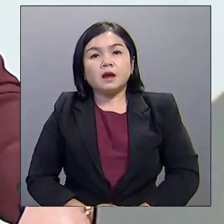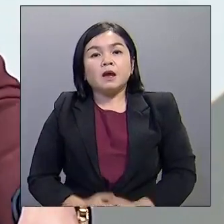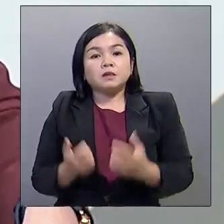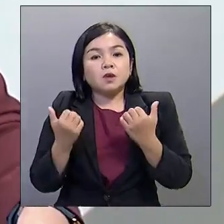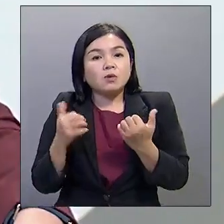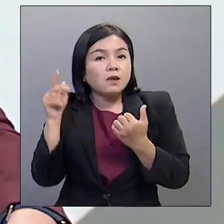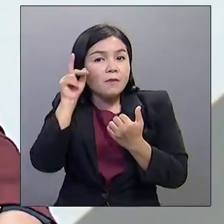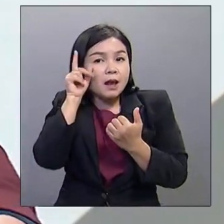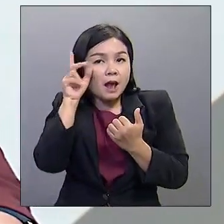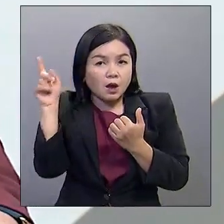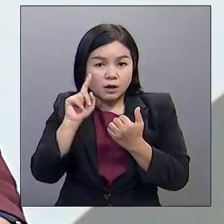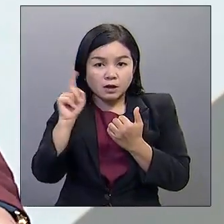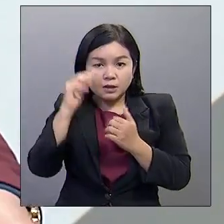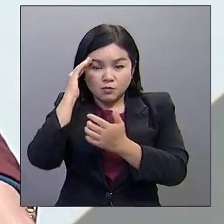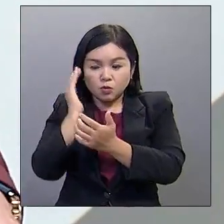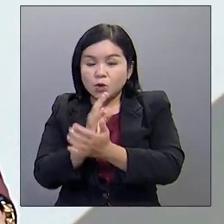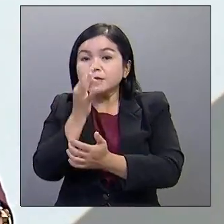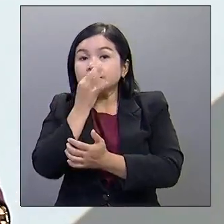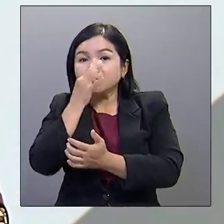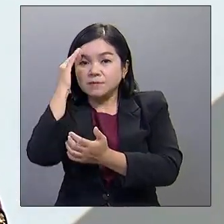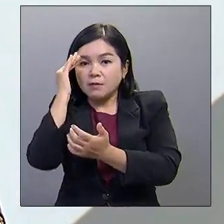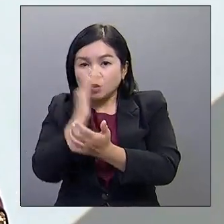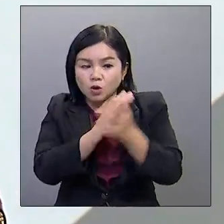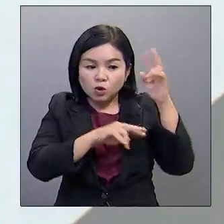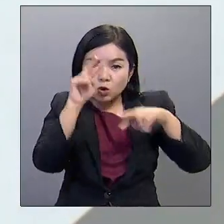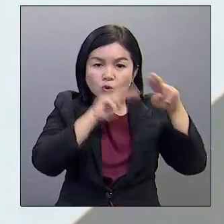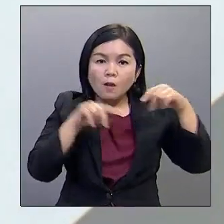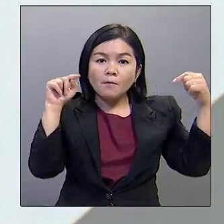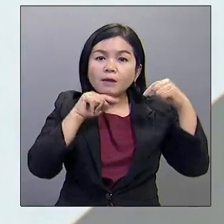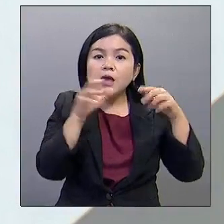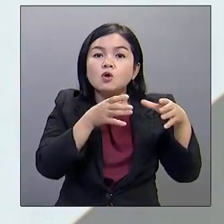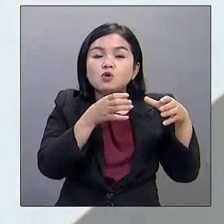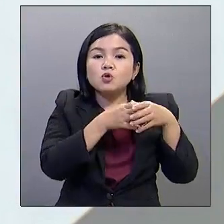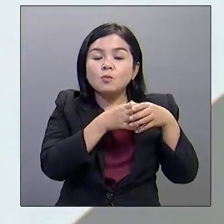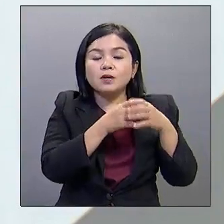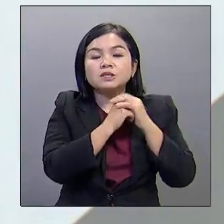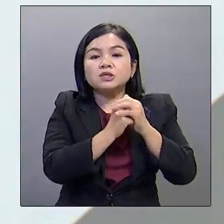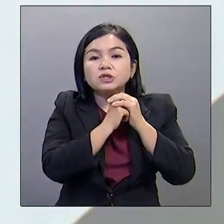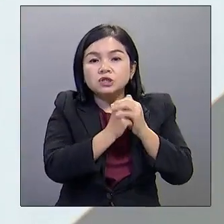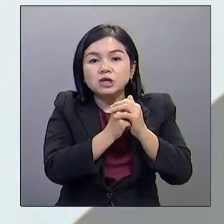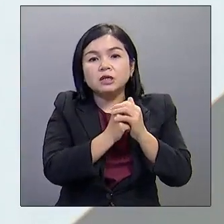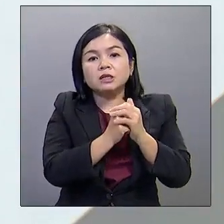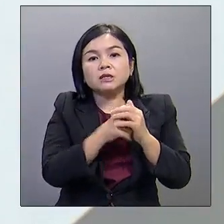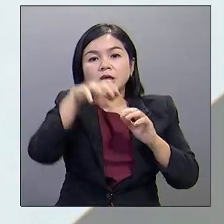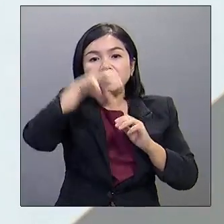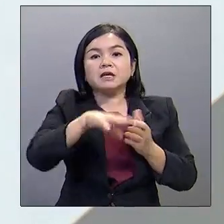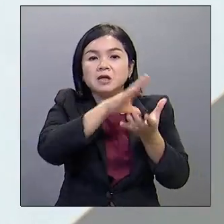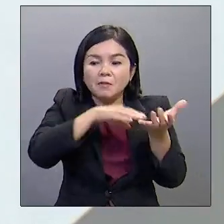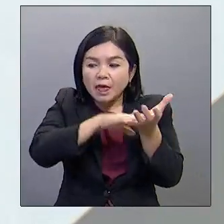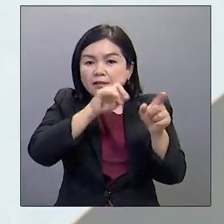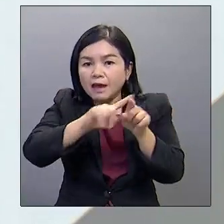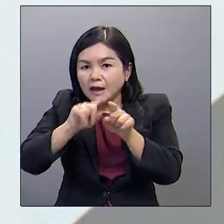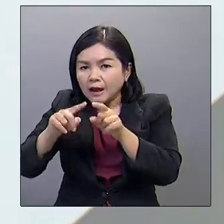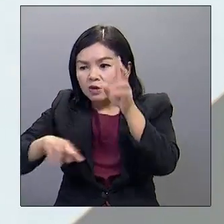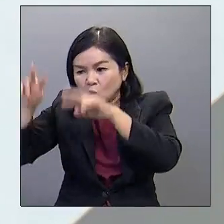ในขณะนี้มีข่าวใหญ่ในแวดวงตำรวจนอกเหนือจากการตรวจสอบทุนจีนสีเทาที่ในสัปดาห์นี้จะได้เห็นความคืบหน้าในการตรวจส